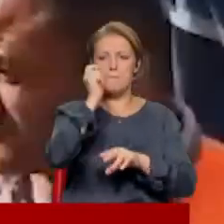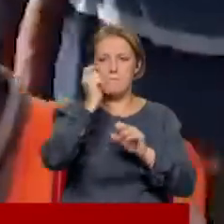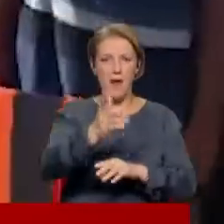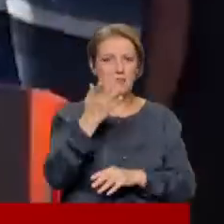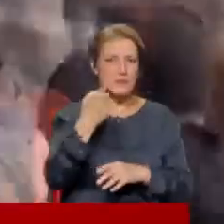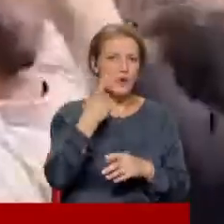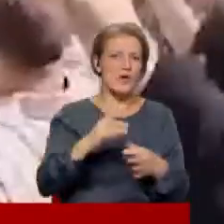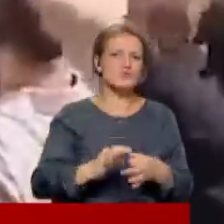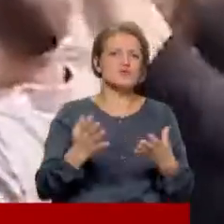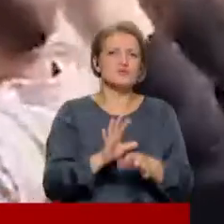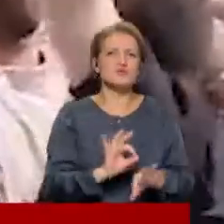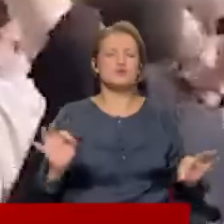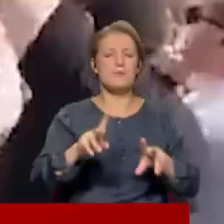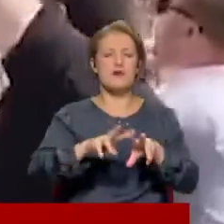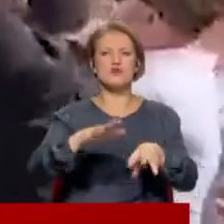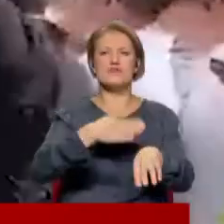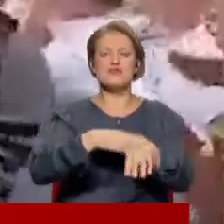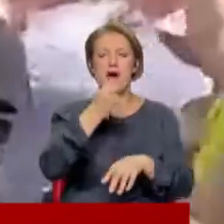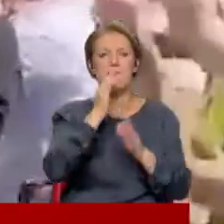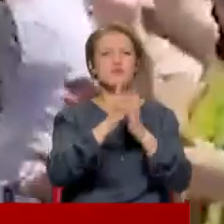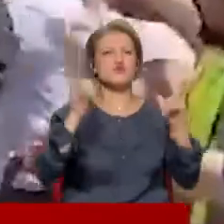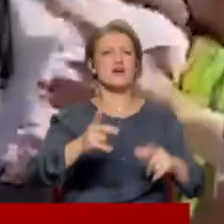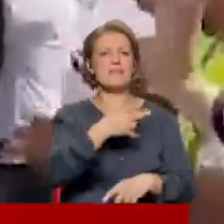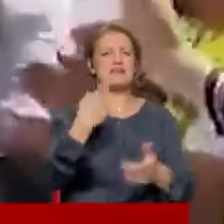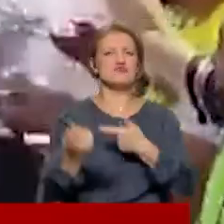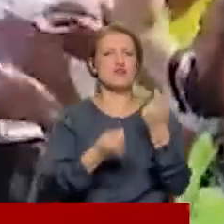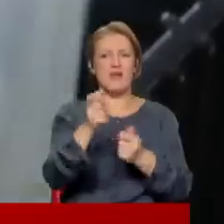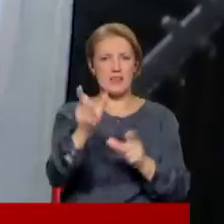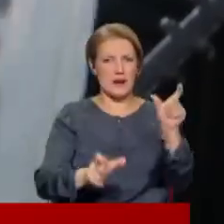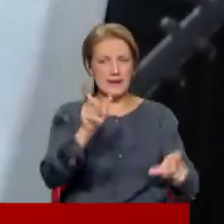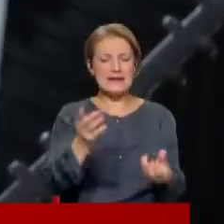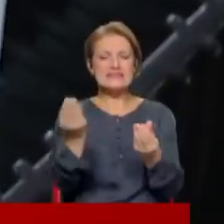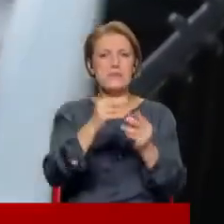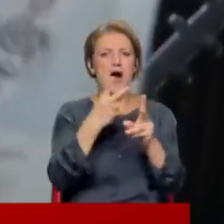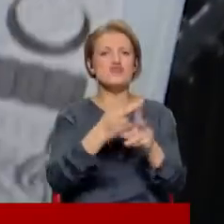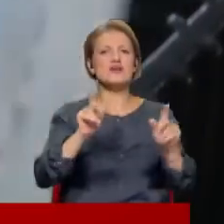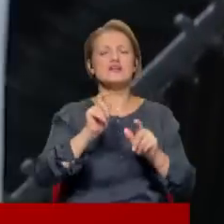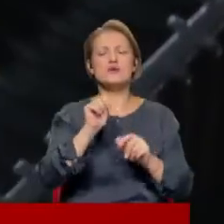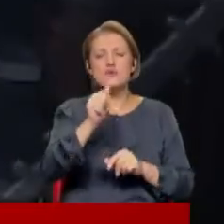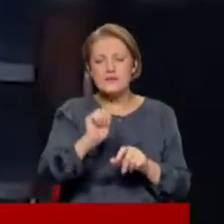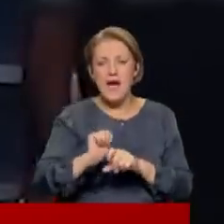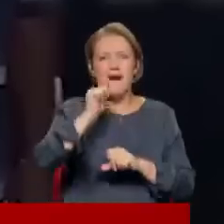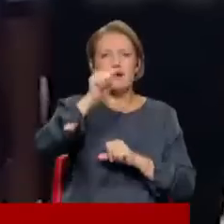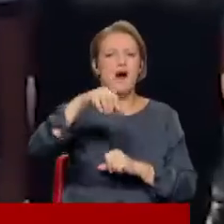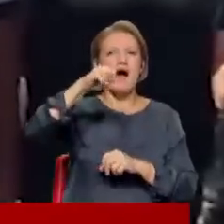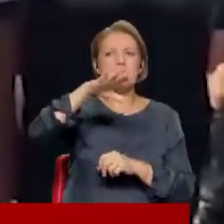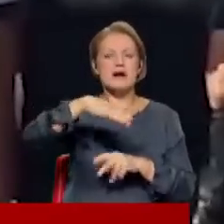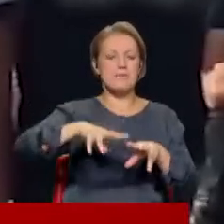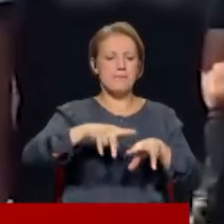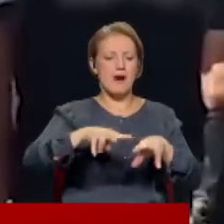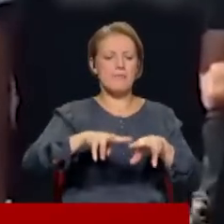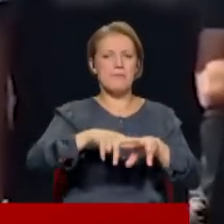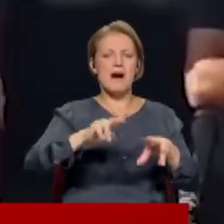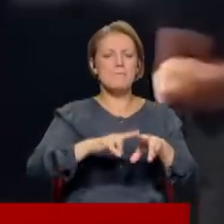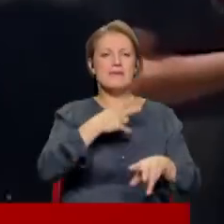karşısında çaresiz. Mansur Yavaş'ın Ankara Büyükşehir Belediyesi çalışanlarına zam açıkladığı günün ertesinde AK Partili Mamak